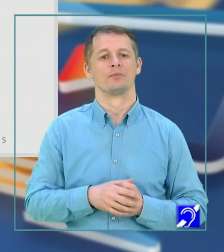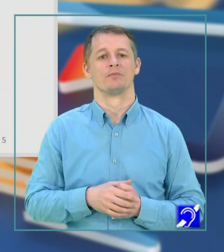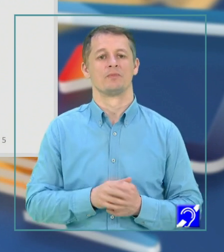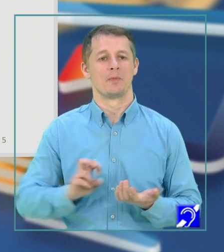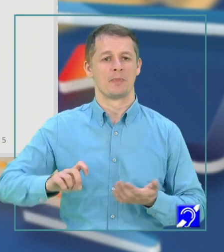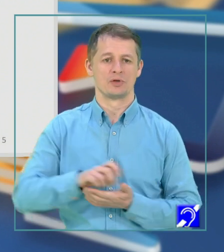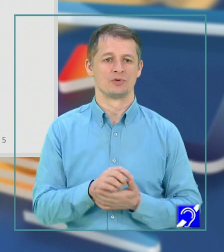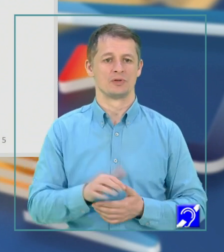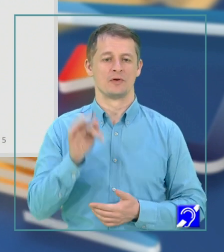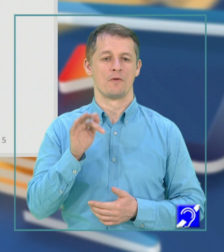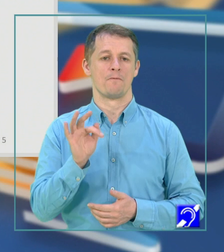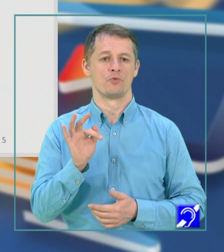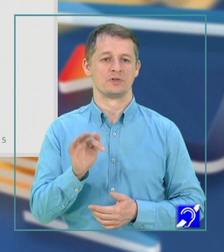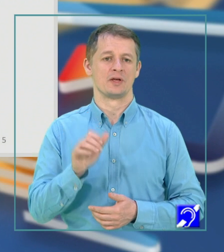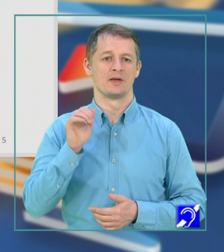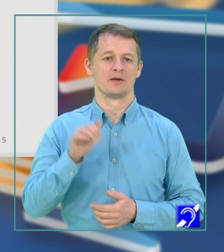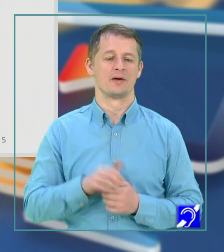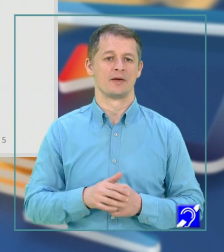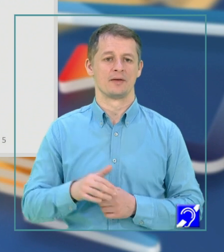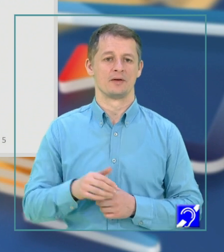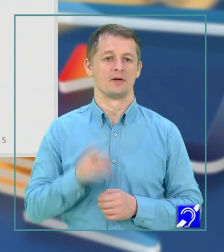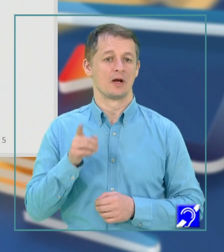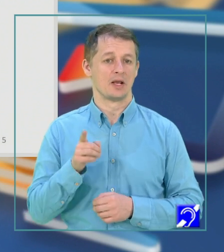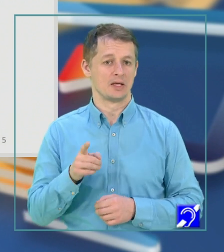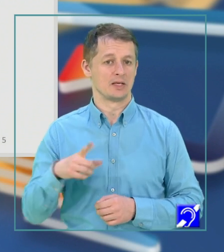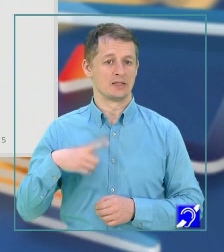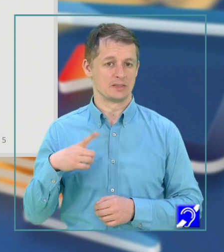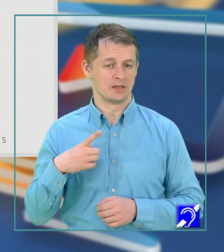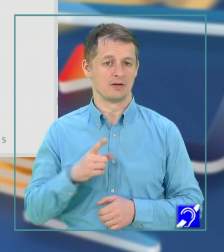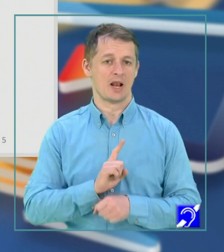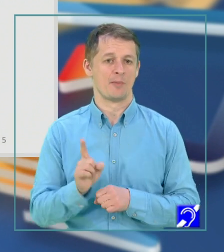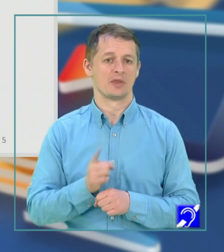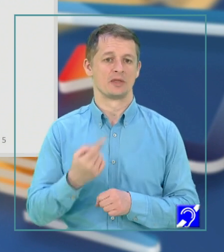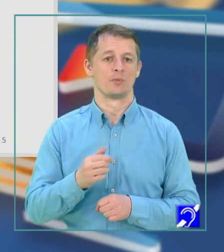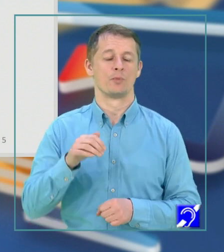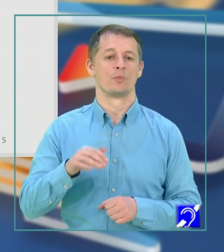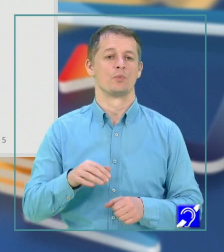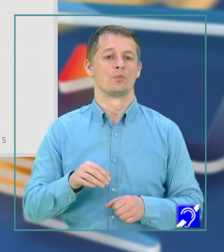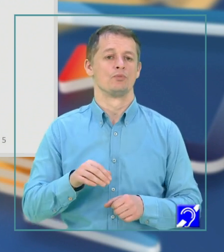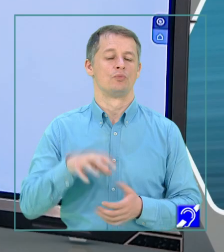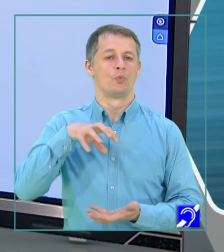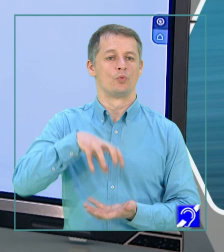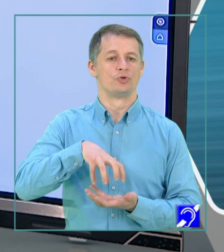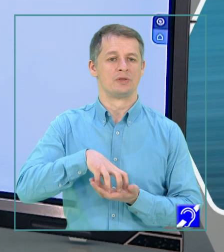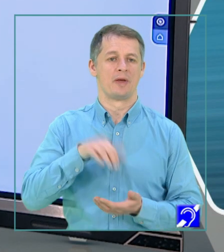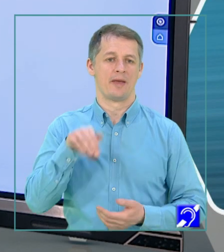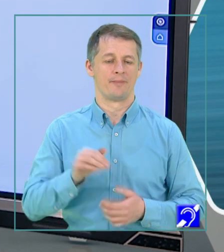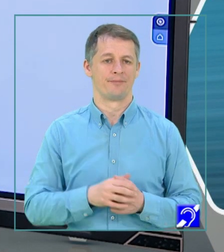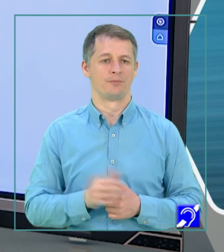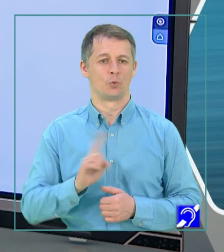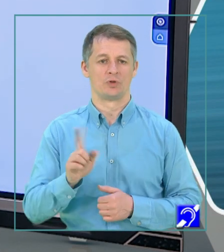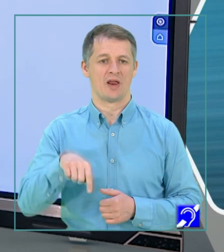prin funcția F în imaginea acestuia, care trebuie să fie element din mulțimea M, nu din afara ei. Vom